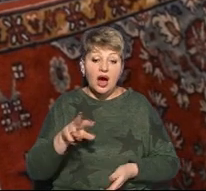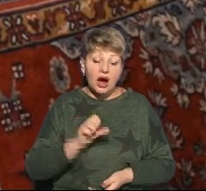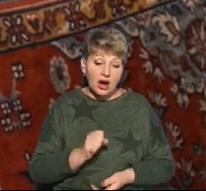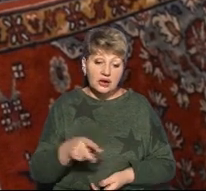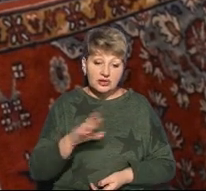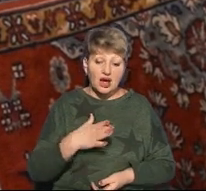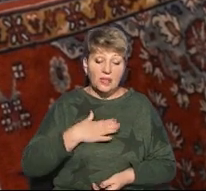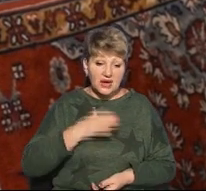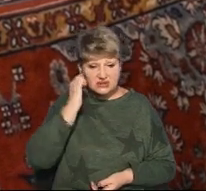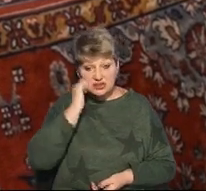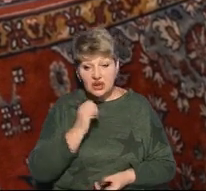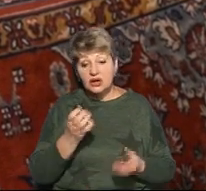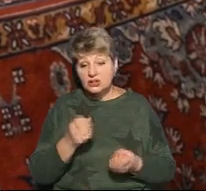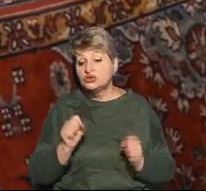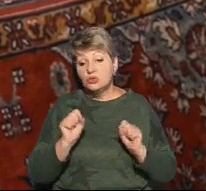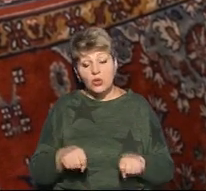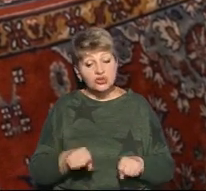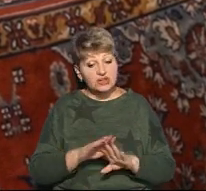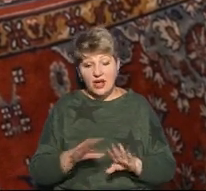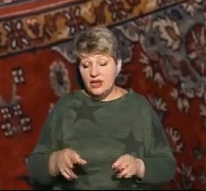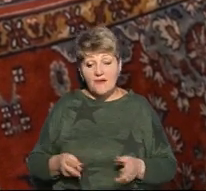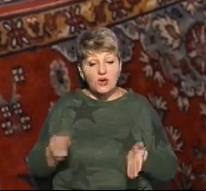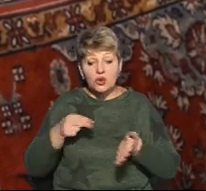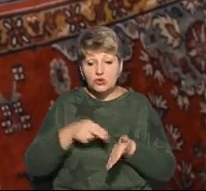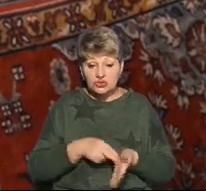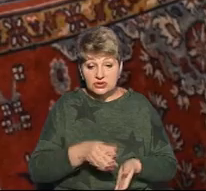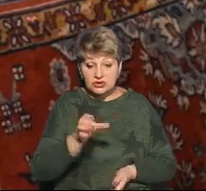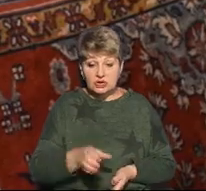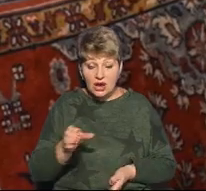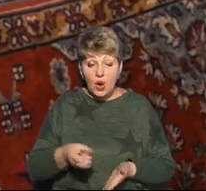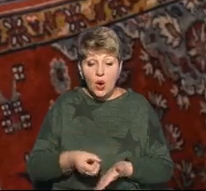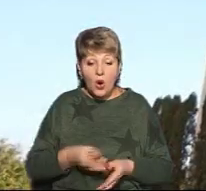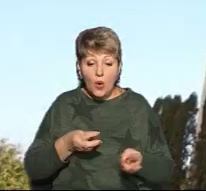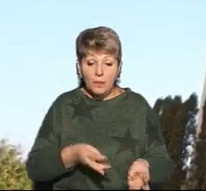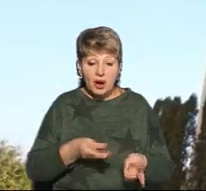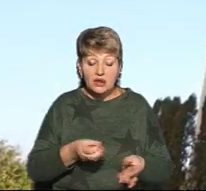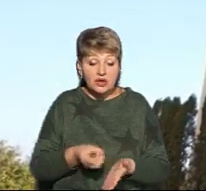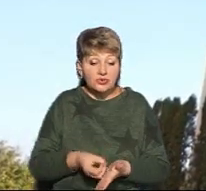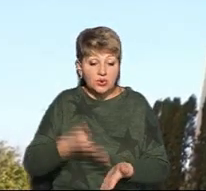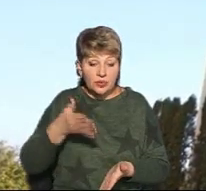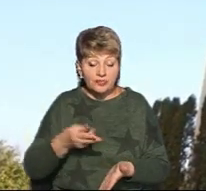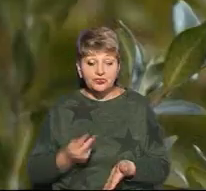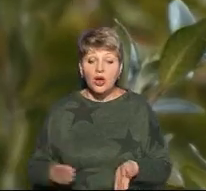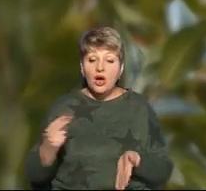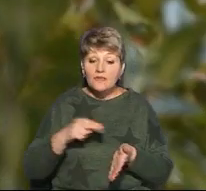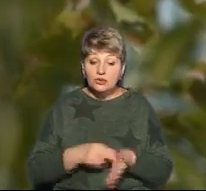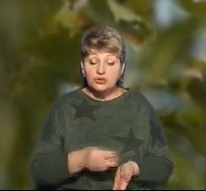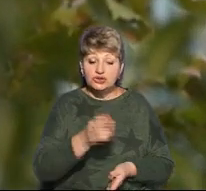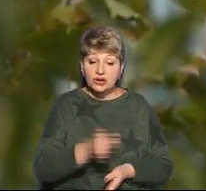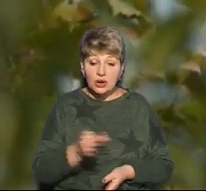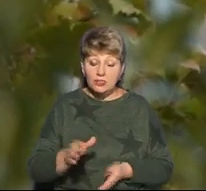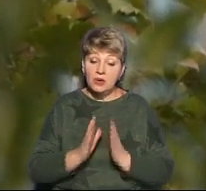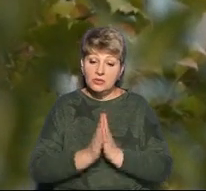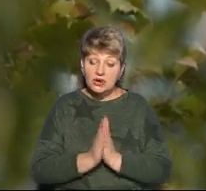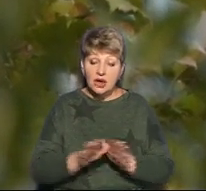нас, стариків, ще можна не включати, того, що опалення дороге. Увімкнути опалення просили містяни,